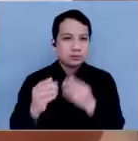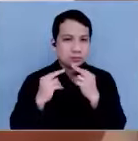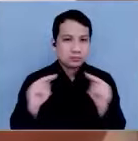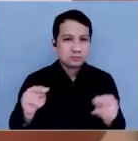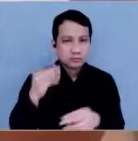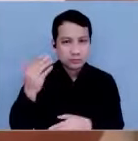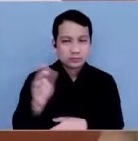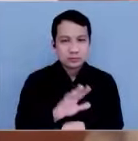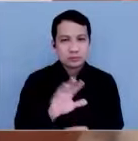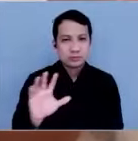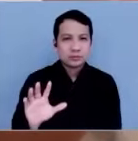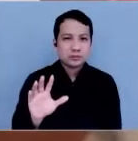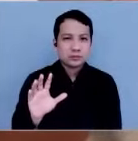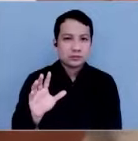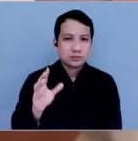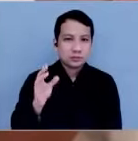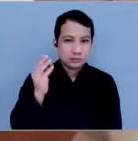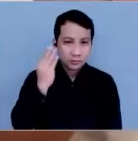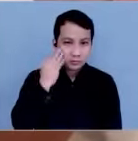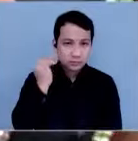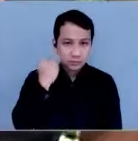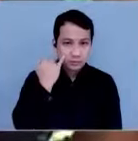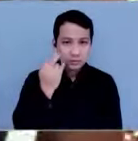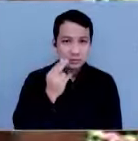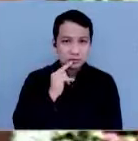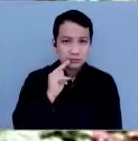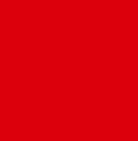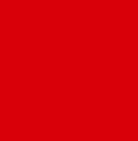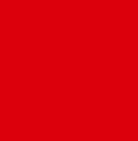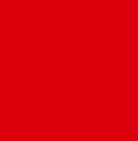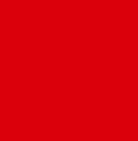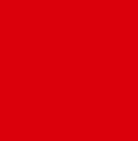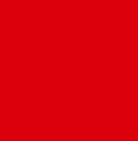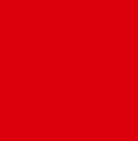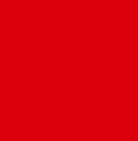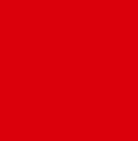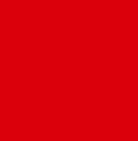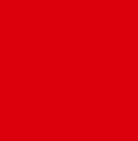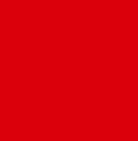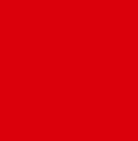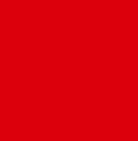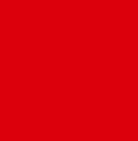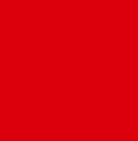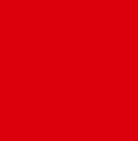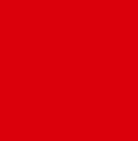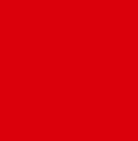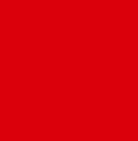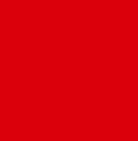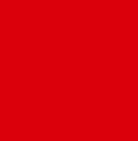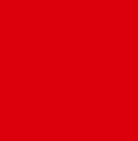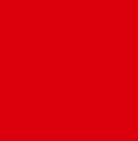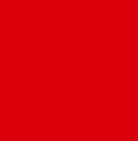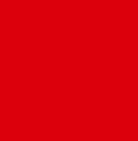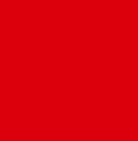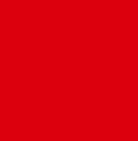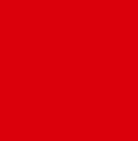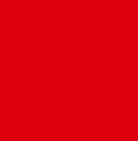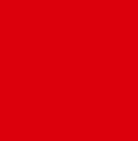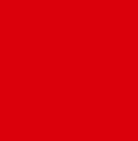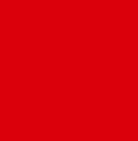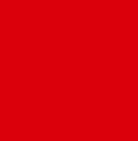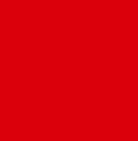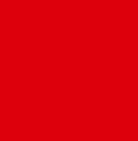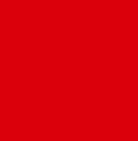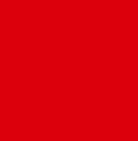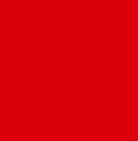sa Frontline, MJ Marfori, News 5. Mga kapatid, ito po ang inyong K-Alaman Queen,